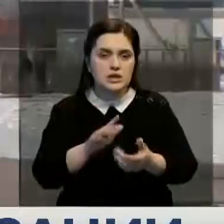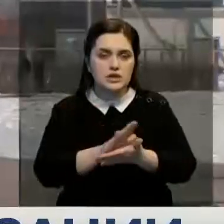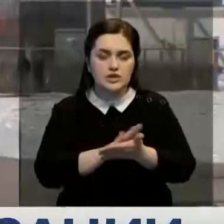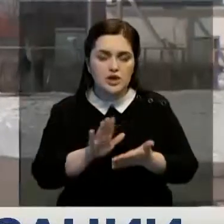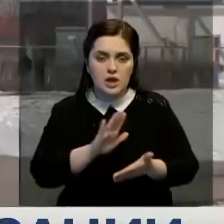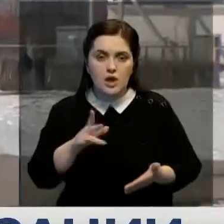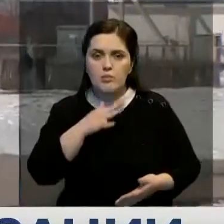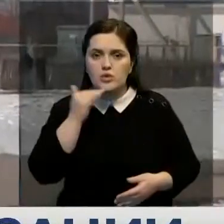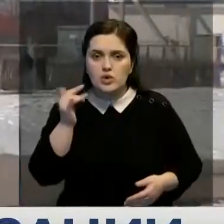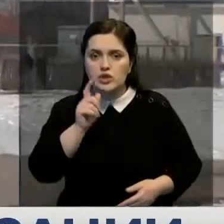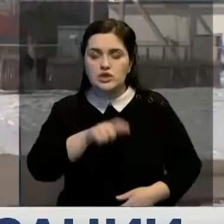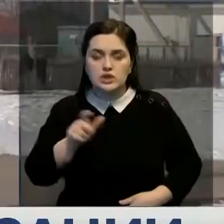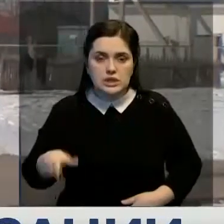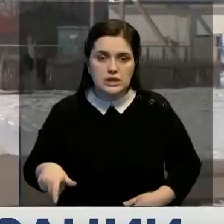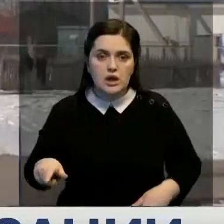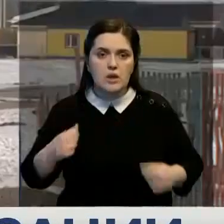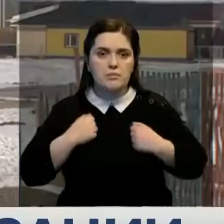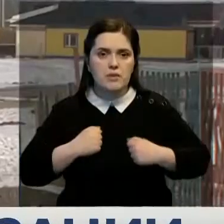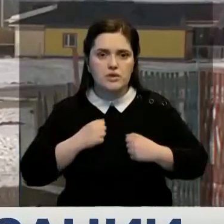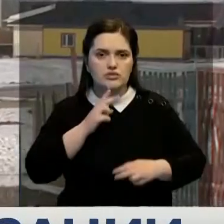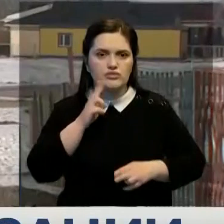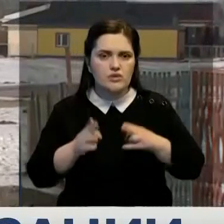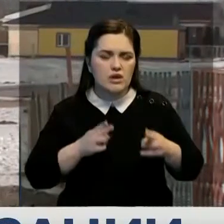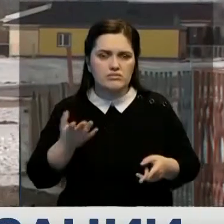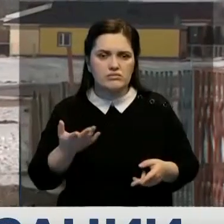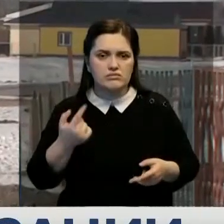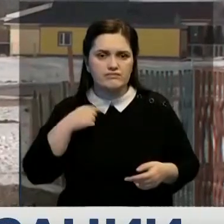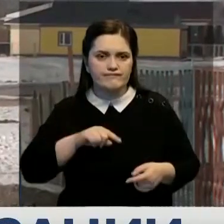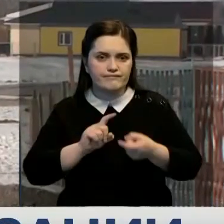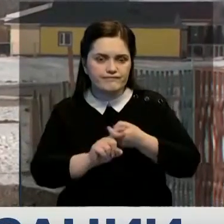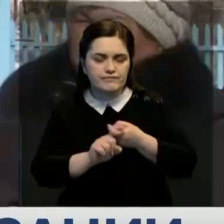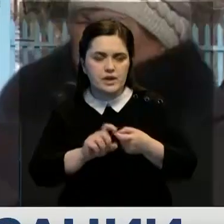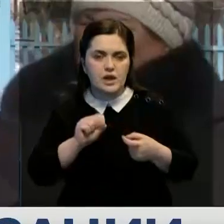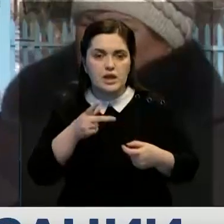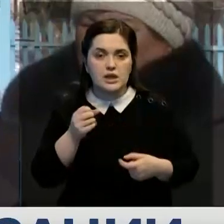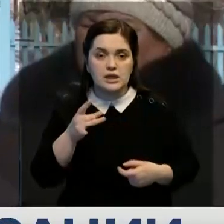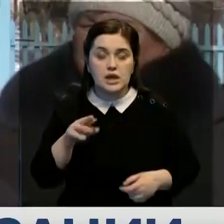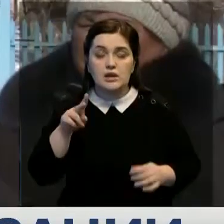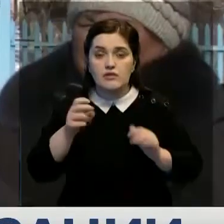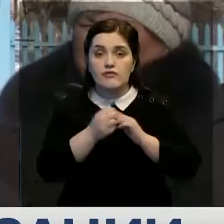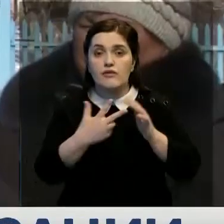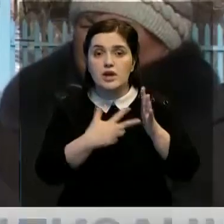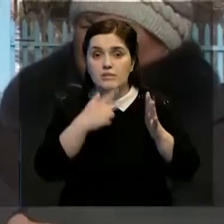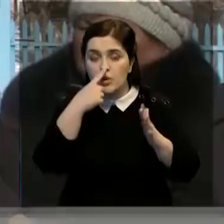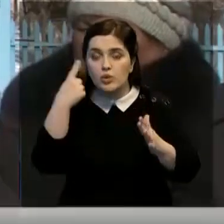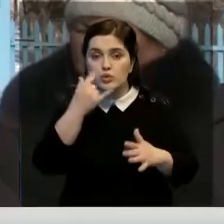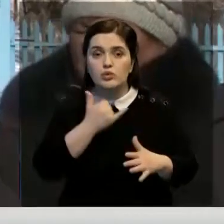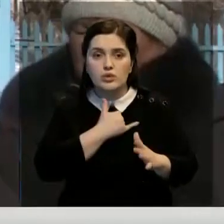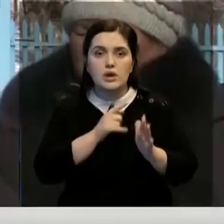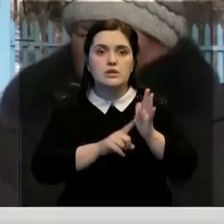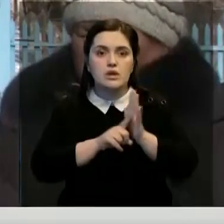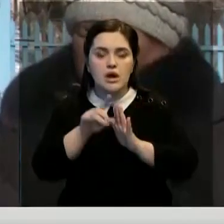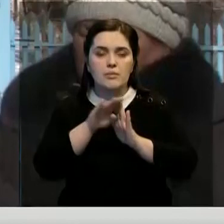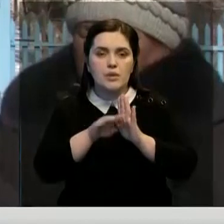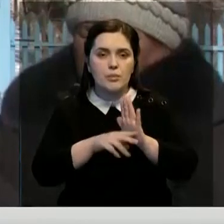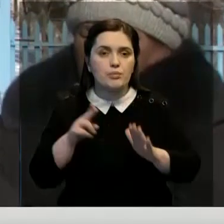нормам. Многие жители Самсы после такой бани жалуются на приступы аллергии. 2018 года у нас началась вот эта программа